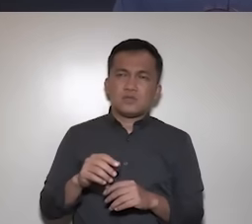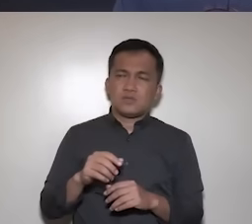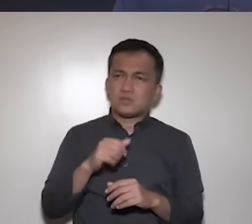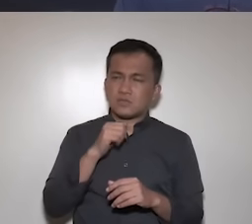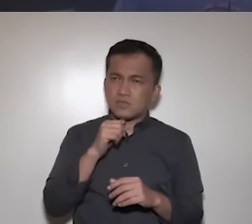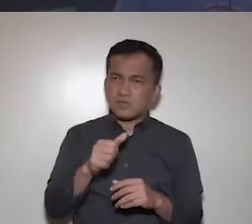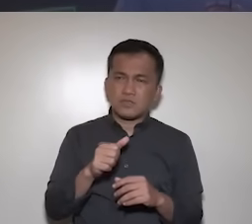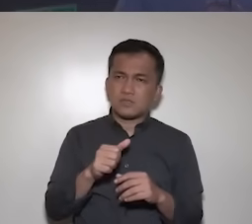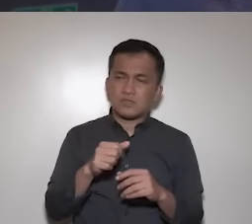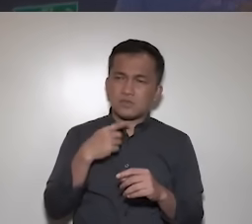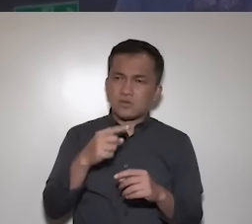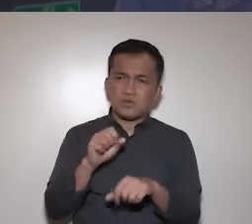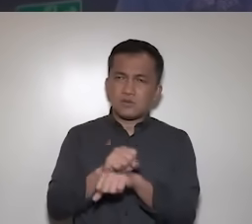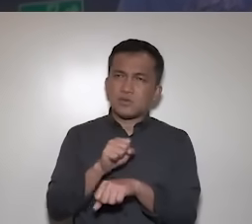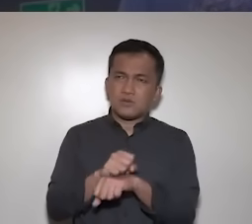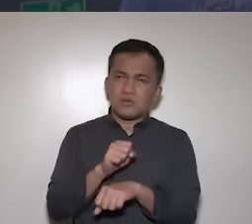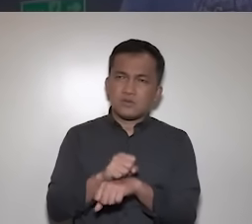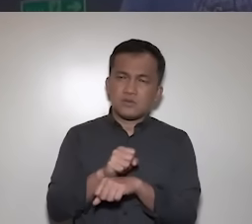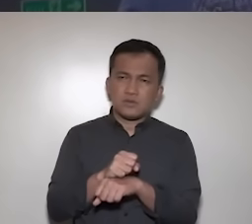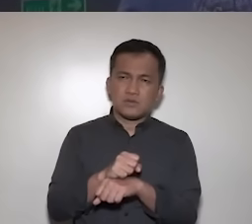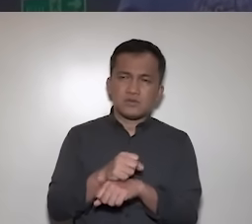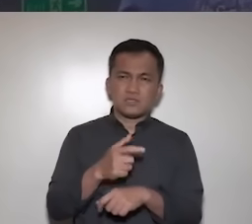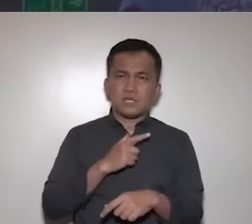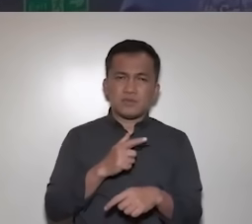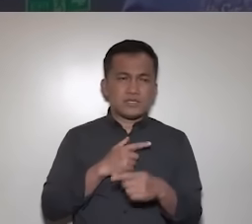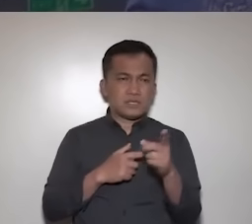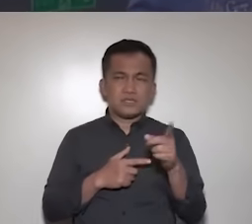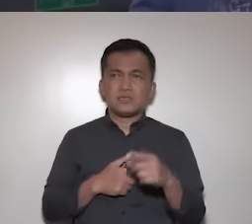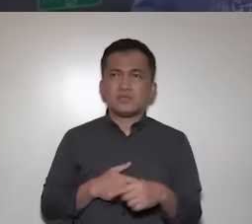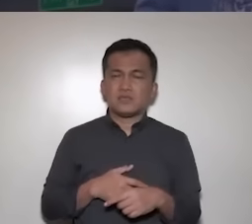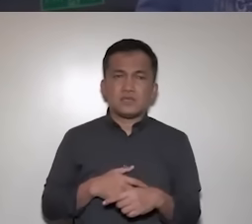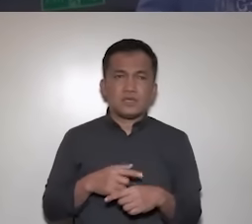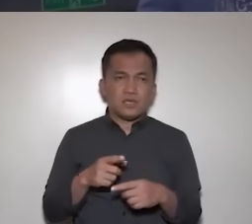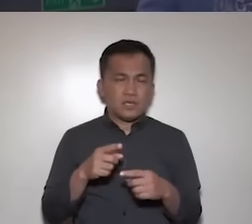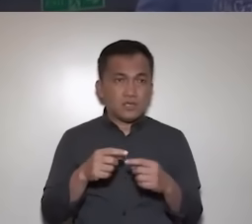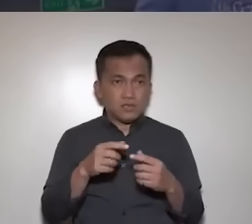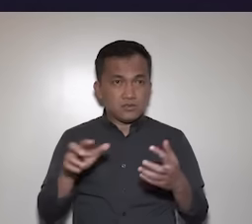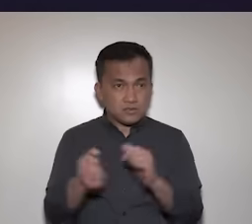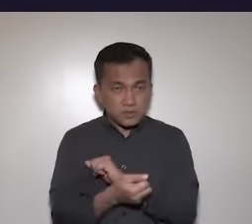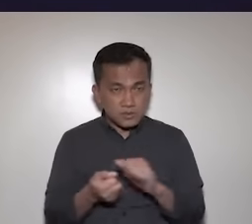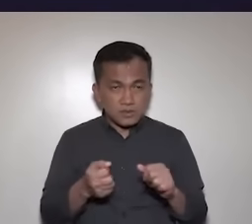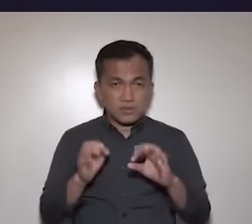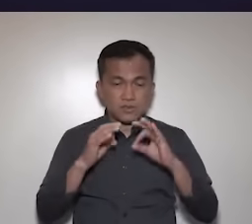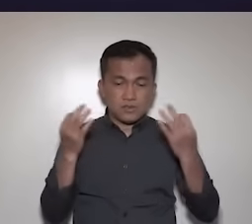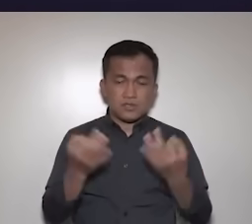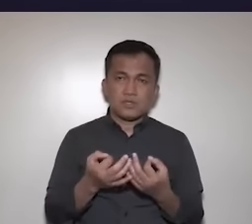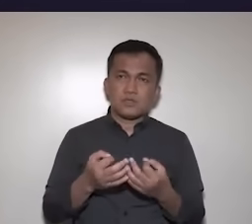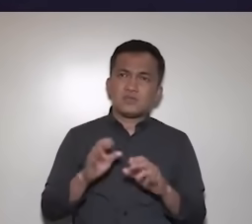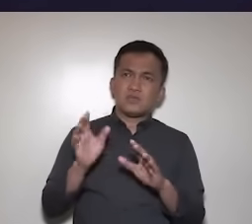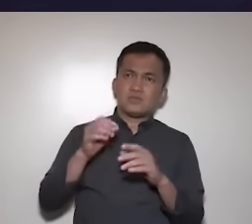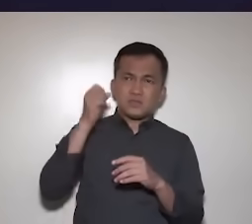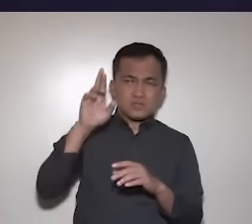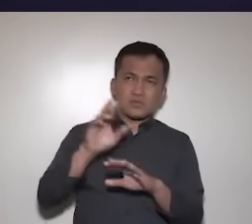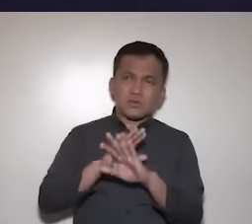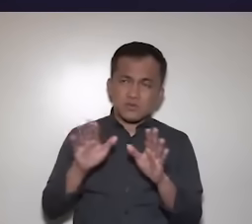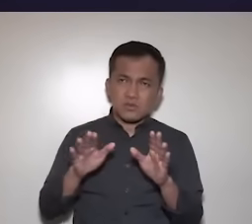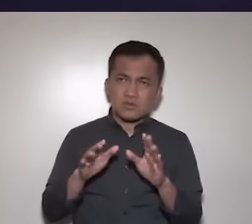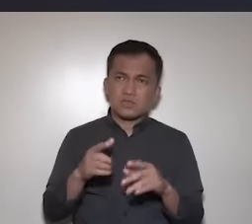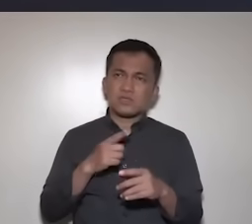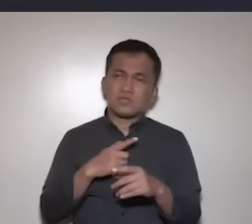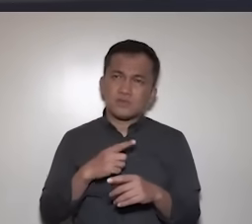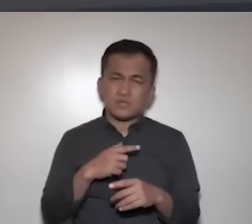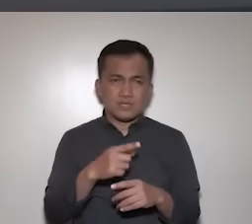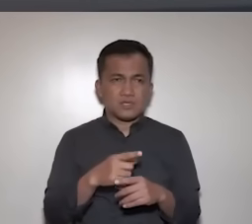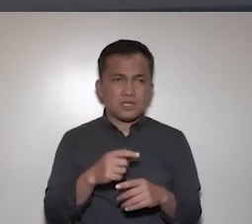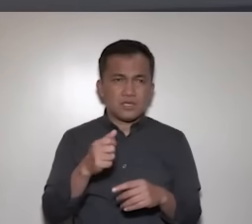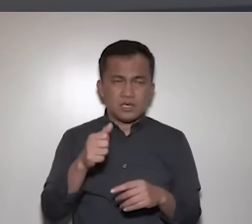eh, walang pong hanap buhay yan, tamad po yan. Eh, yan nga sumira sa pamilya natin, eh. Please, sir, huwag naman, kasi matamad po yan, eh.